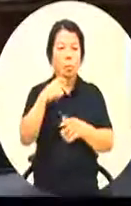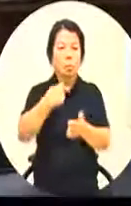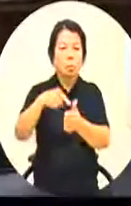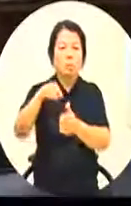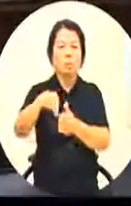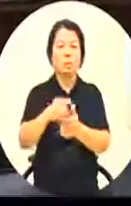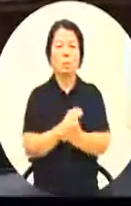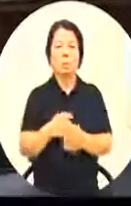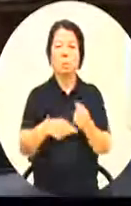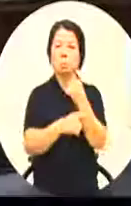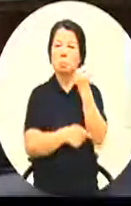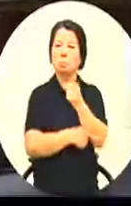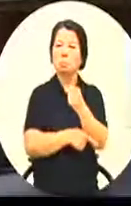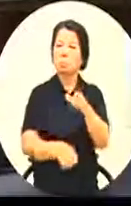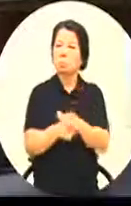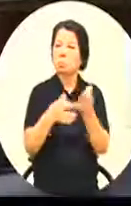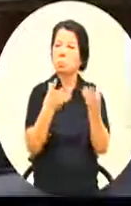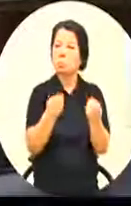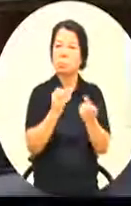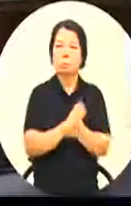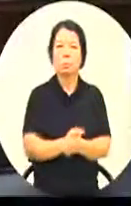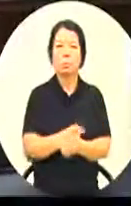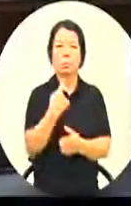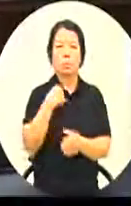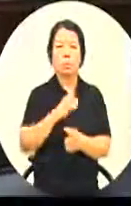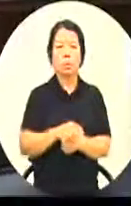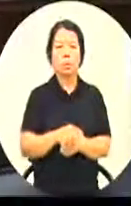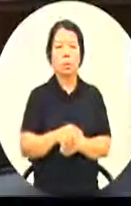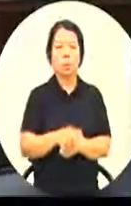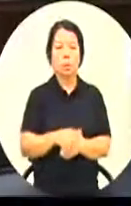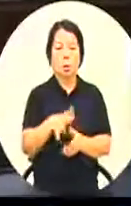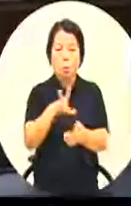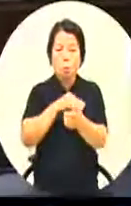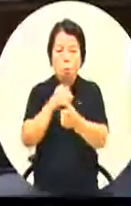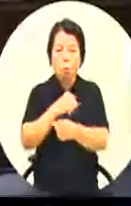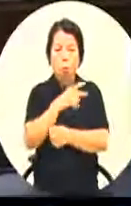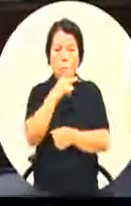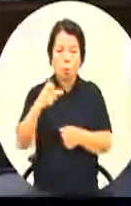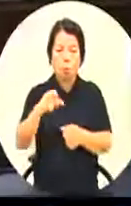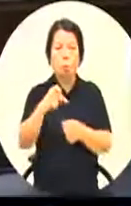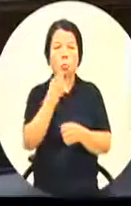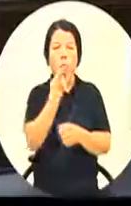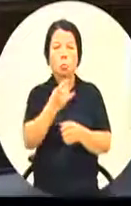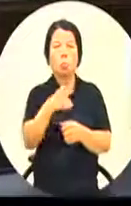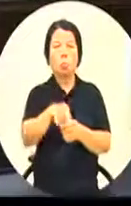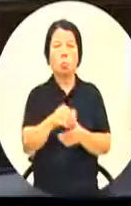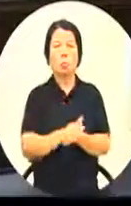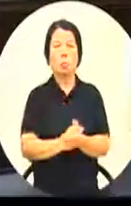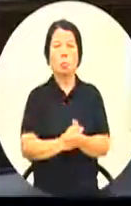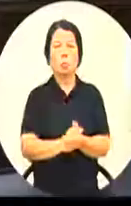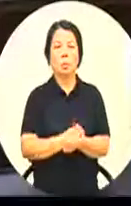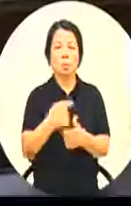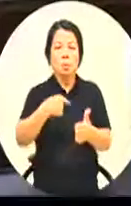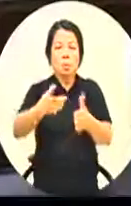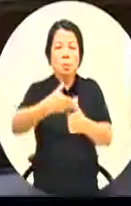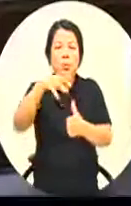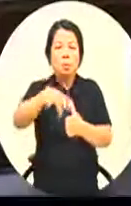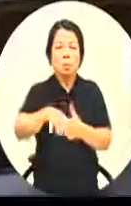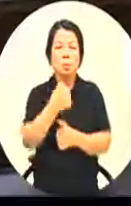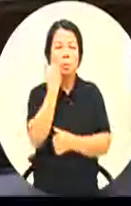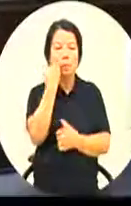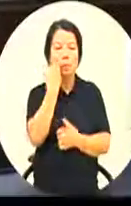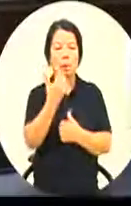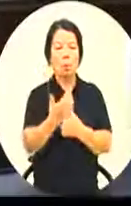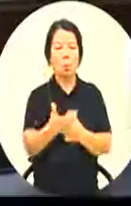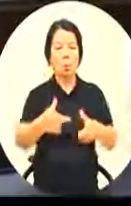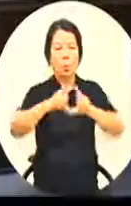呢？这部分我们的幼儿园学习美语的英语的这个困境，我想是不是教育局谁可以帮我回答一下，说